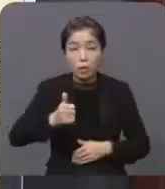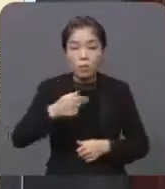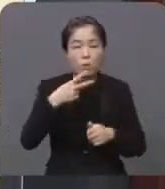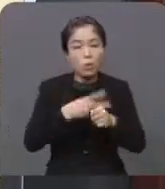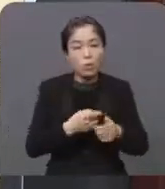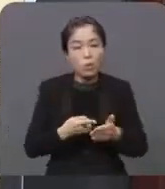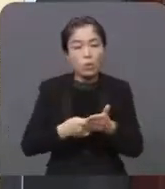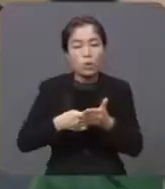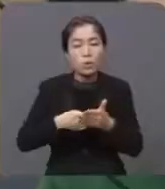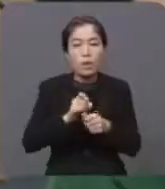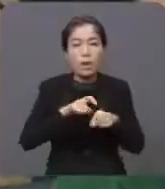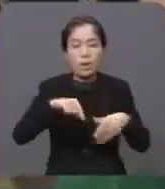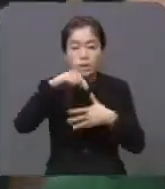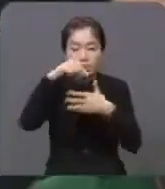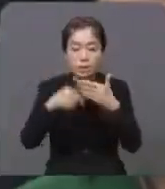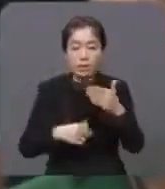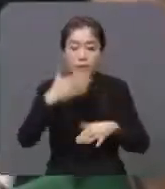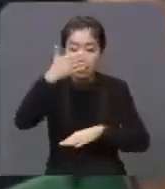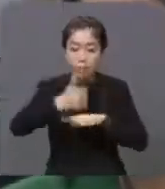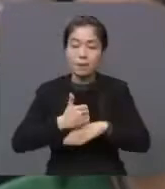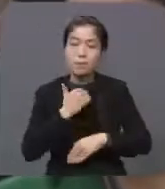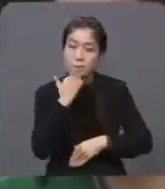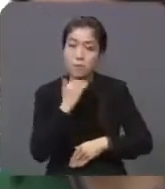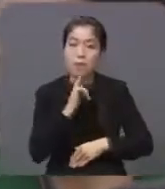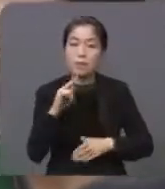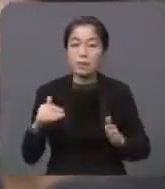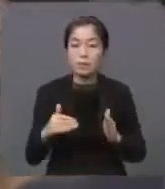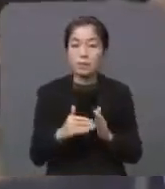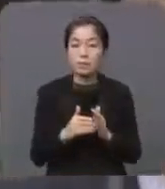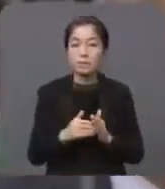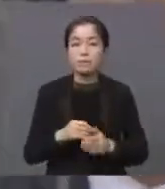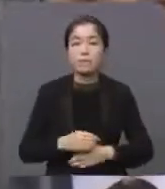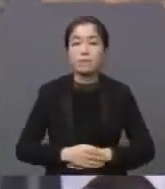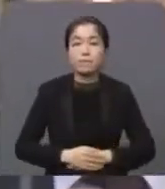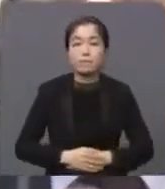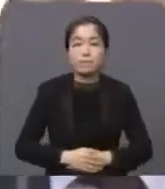등 행정 절차의 결과를 기다리고 있다고 밝혔습니다. KBS 뉴스 박지성입니다.